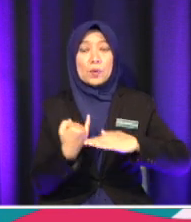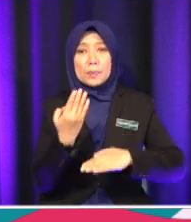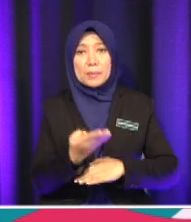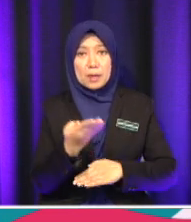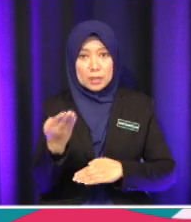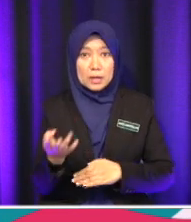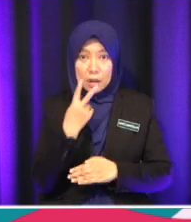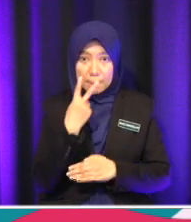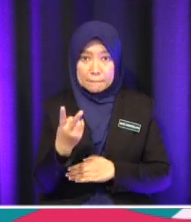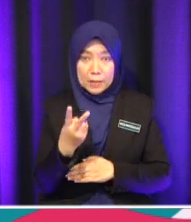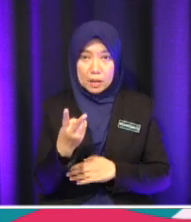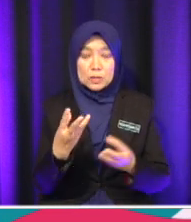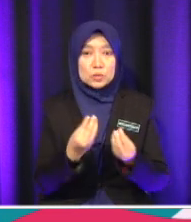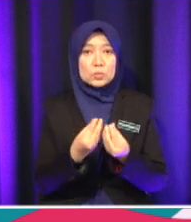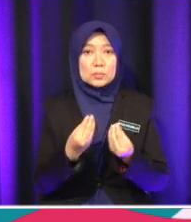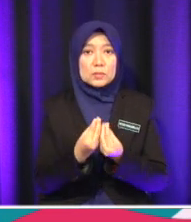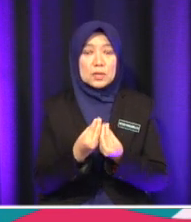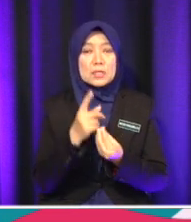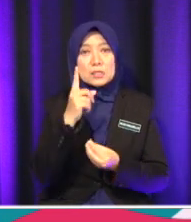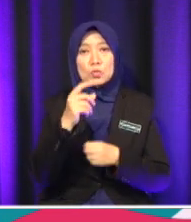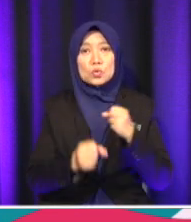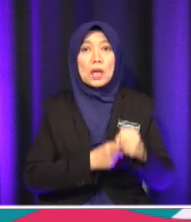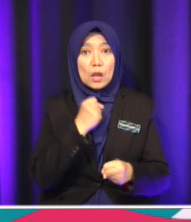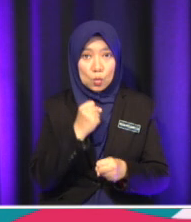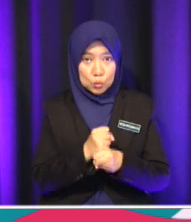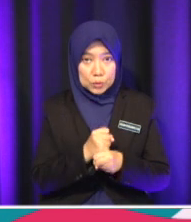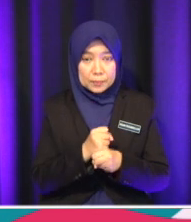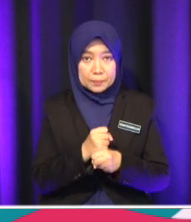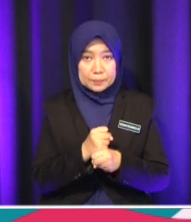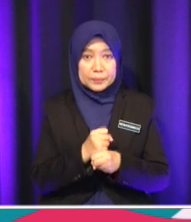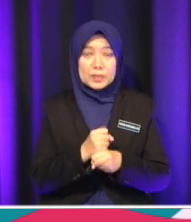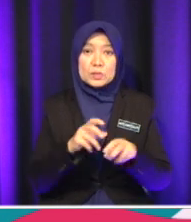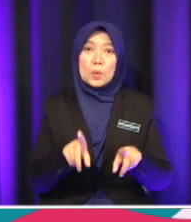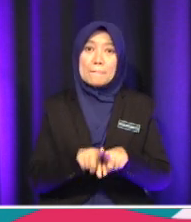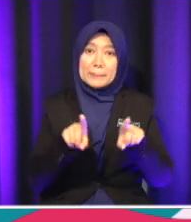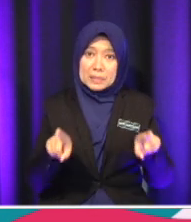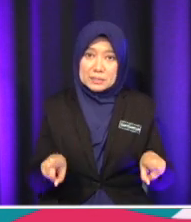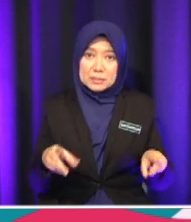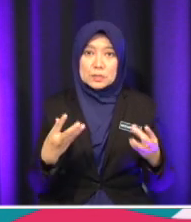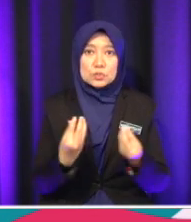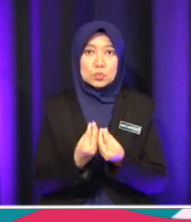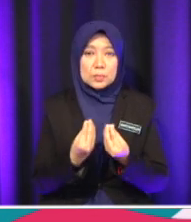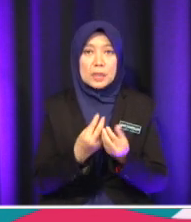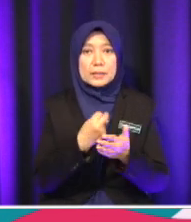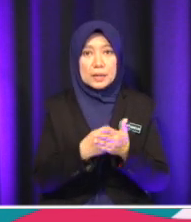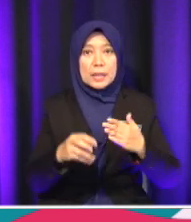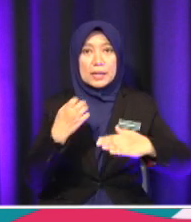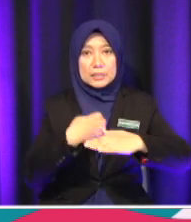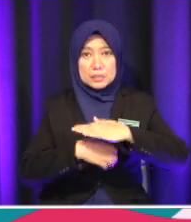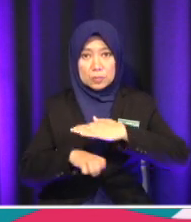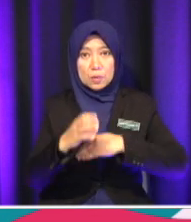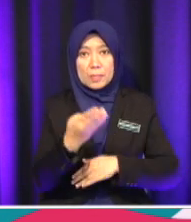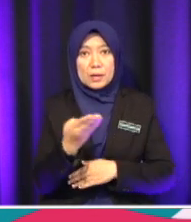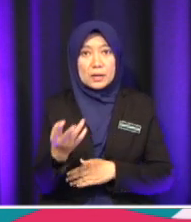negara dalam tempo setahun jadi perbedaan antara jumlah nilai export barang nampak